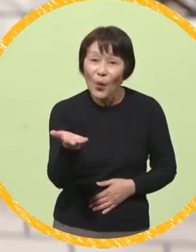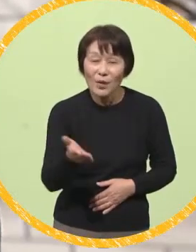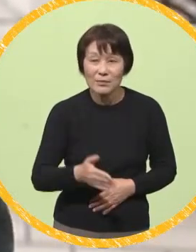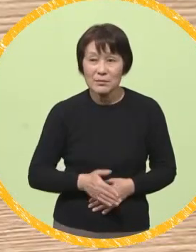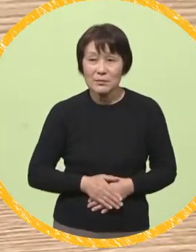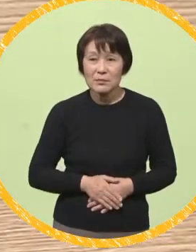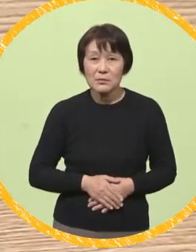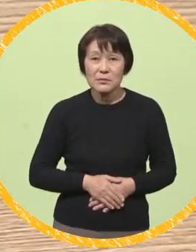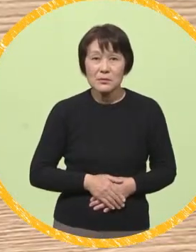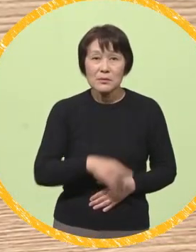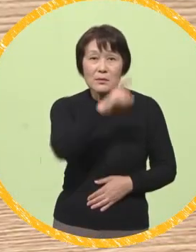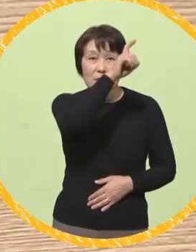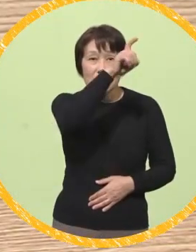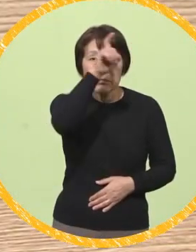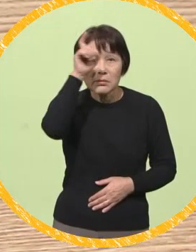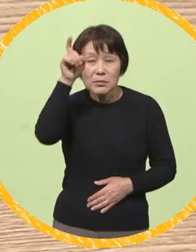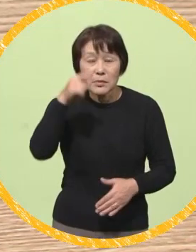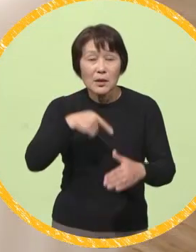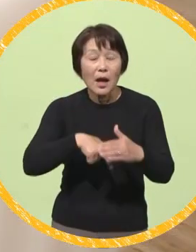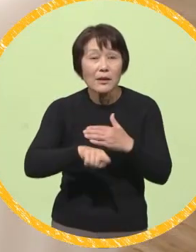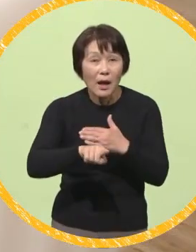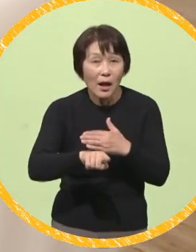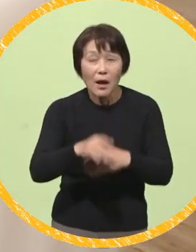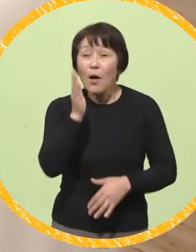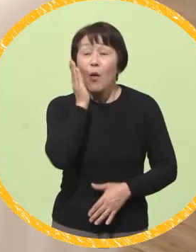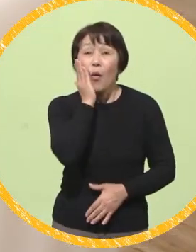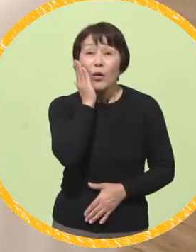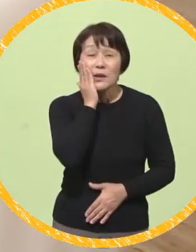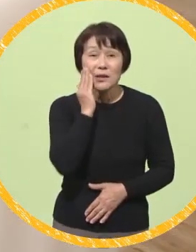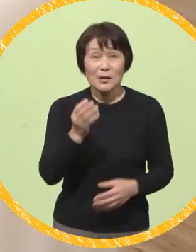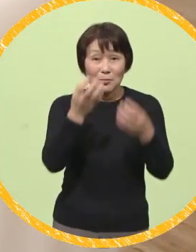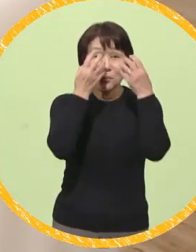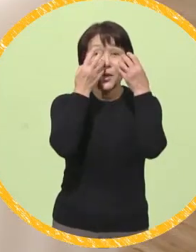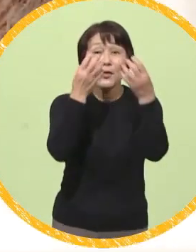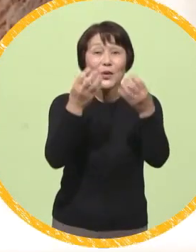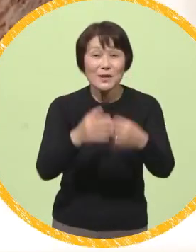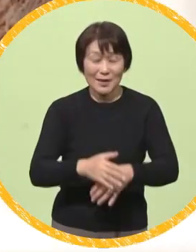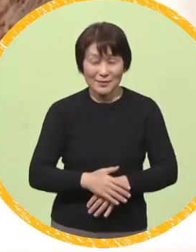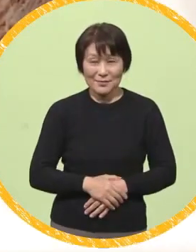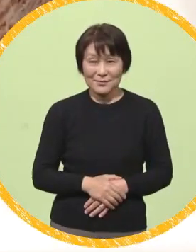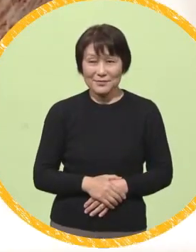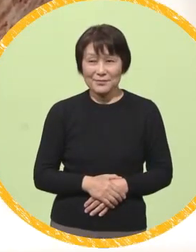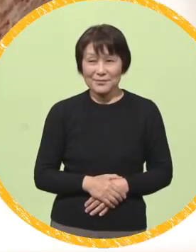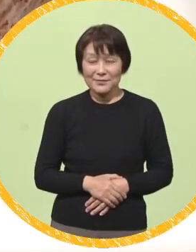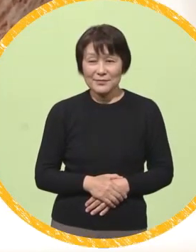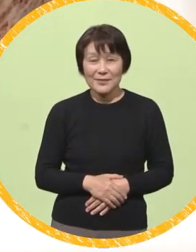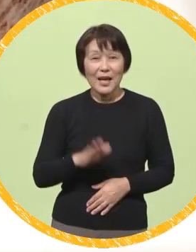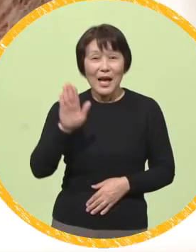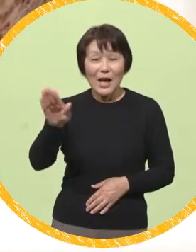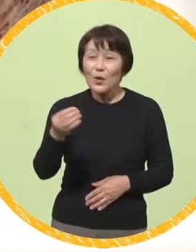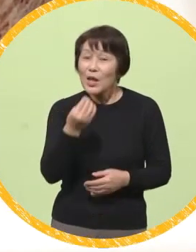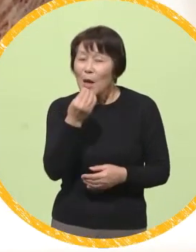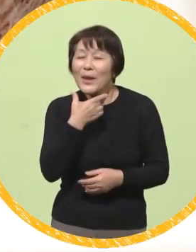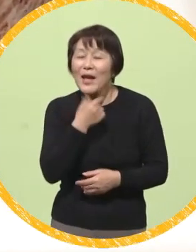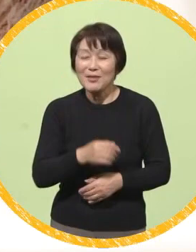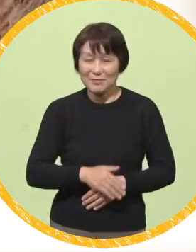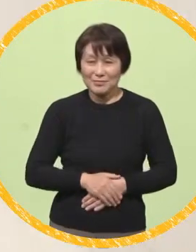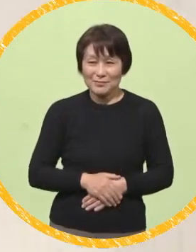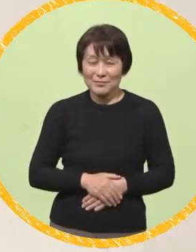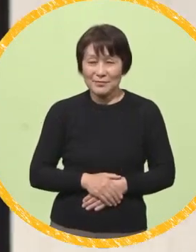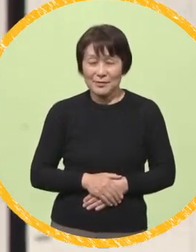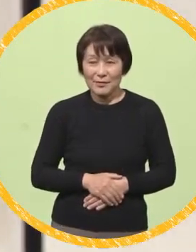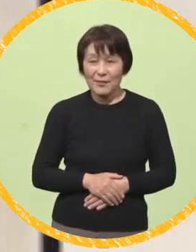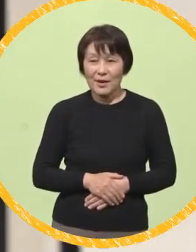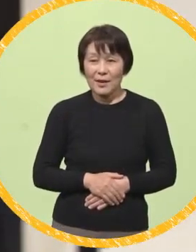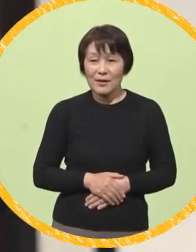え、なんで美味しい、なんて言ってんのかな、ほんとびっくりした、 そうびっくりしますよね、うん、これ え、ちょっと後で食べさせて、 食べた方がいいです、うん、違う、 いただきます、